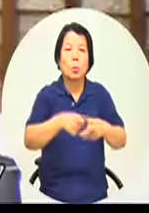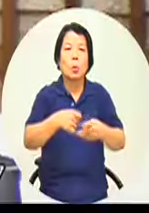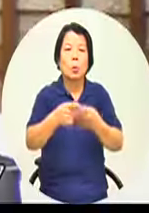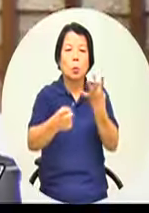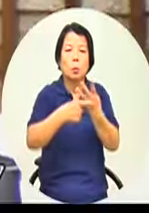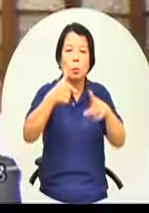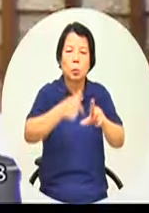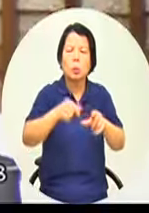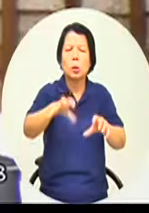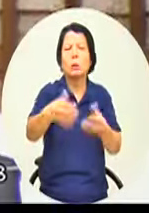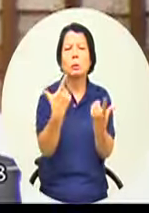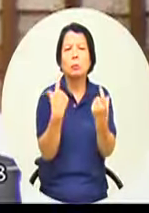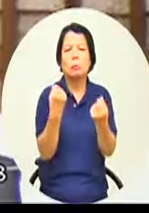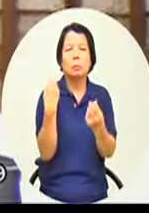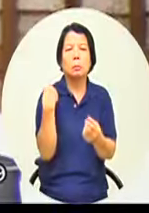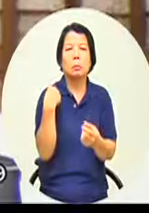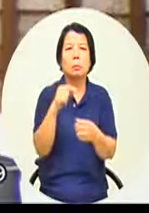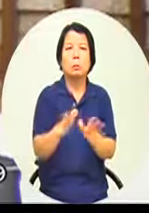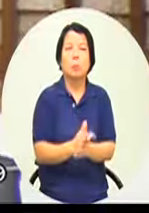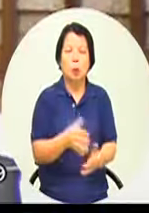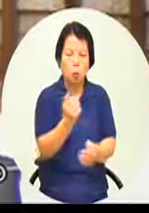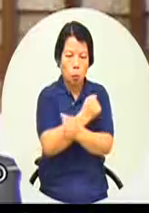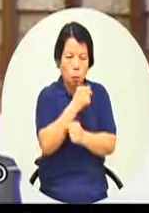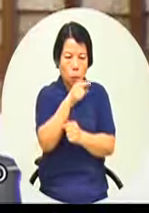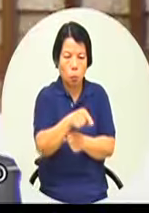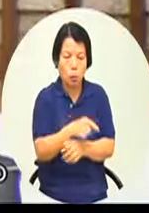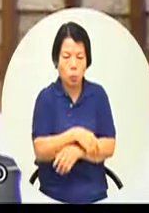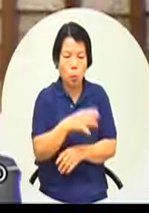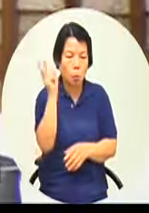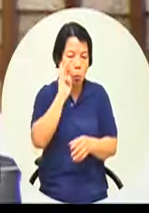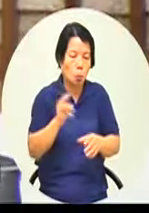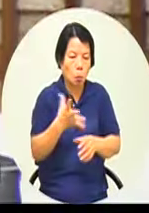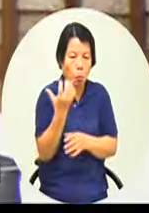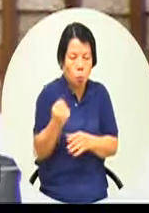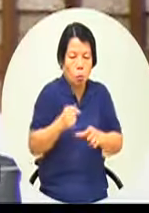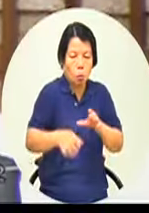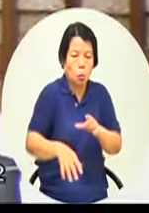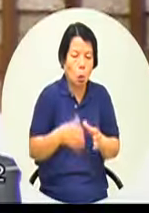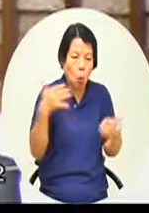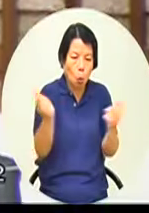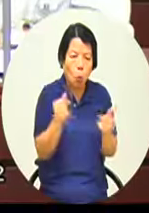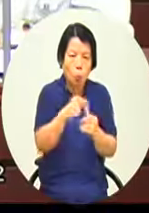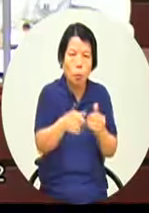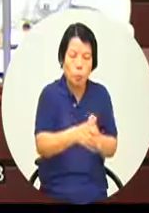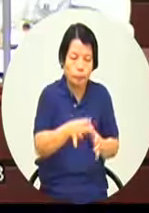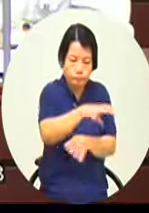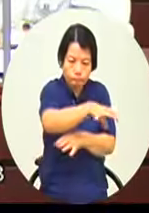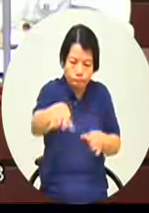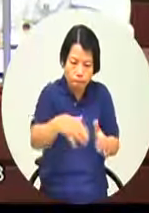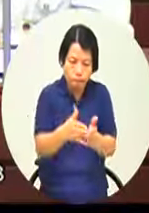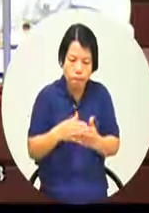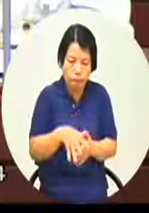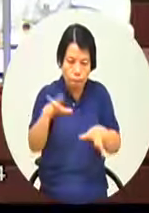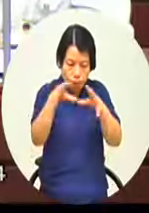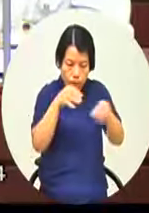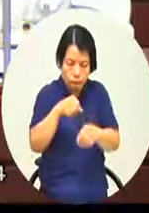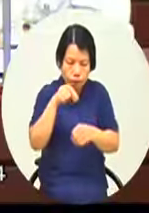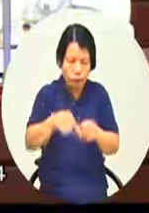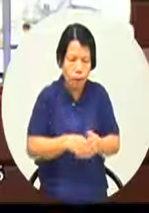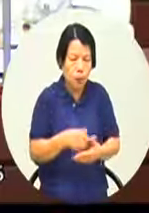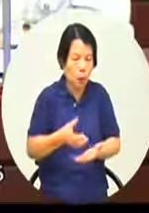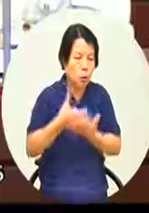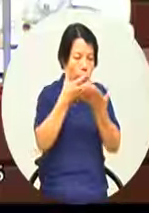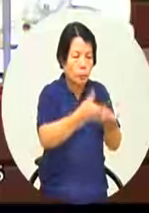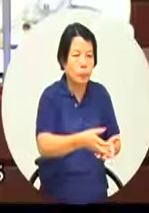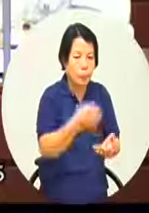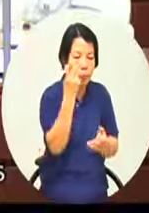去注意他们的这个水权的问题。 有这个部分我们都有全面性的稽查，而且资料都有报到经济部，每年要